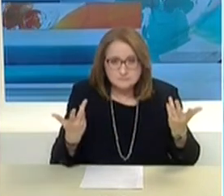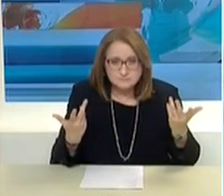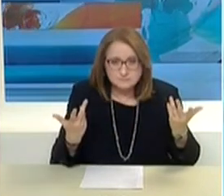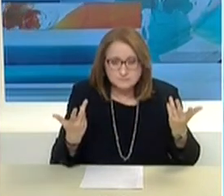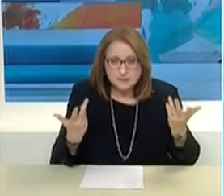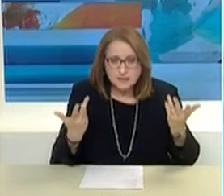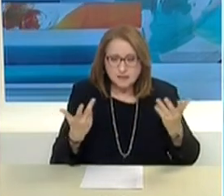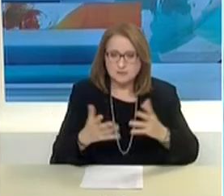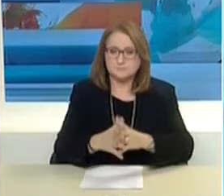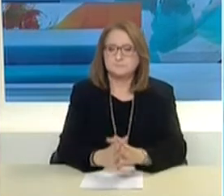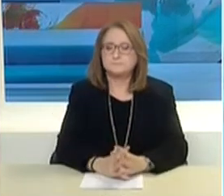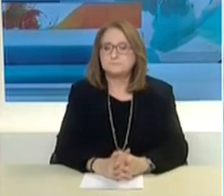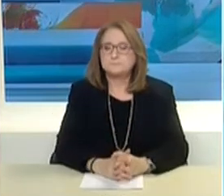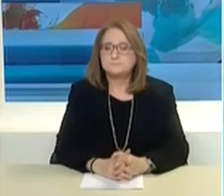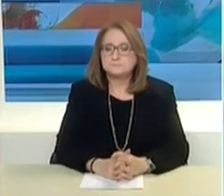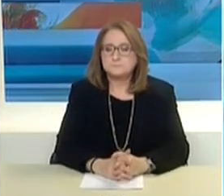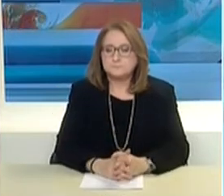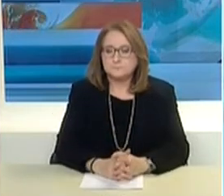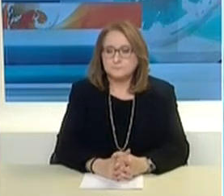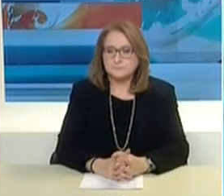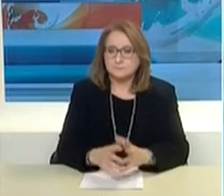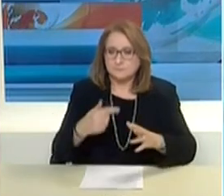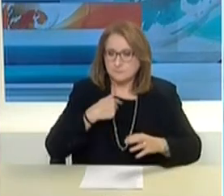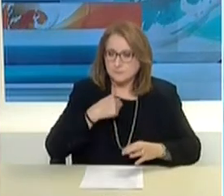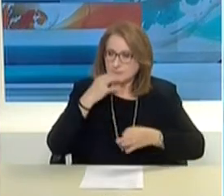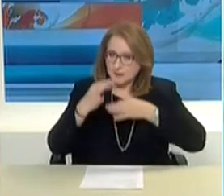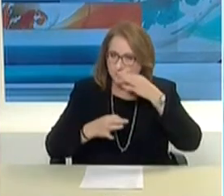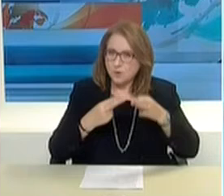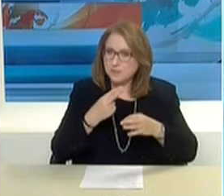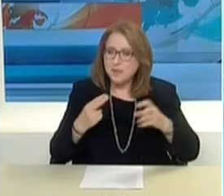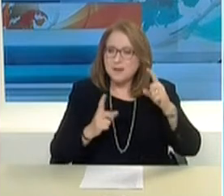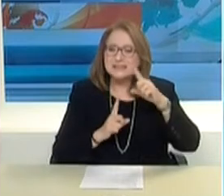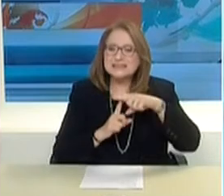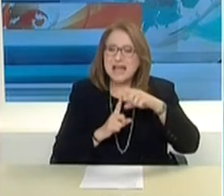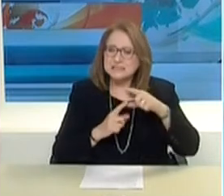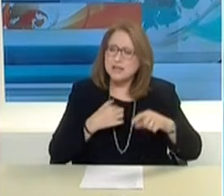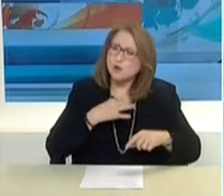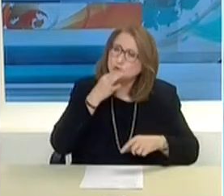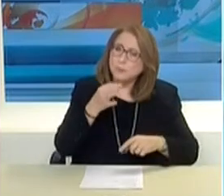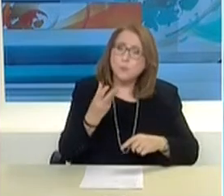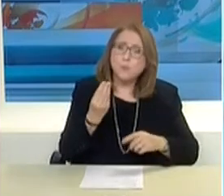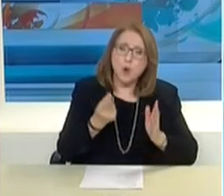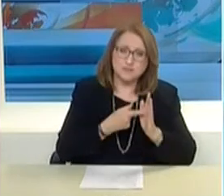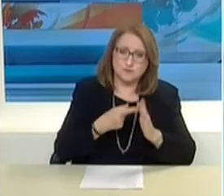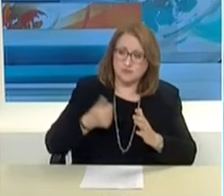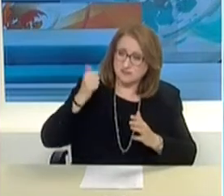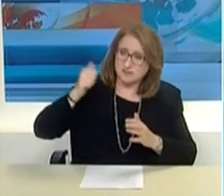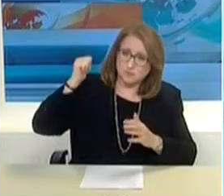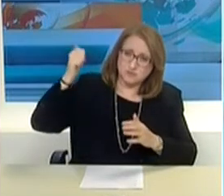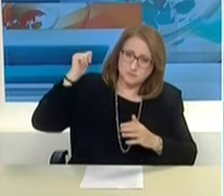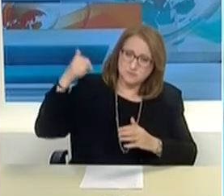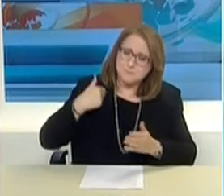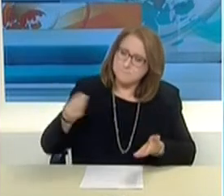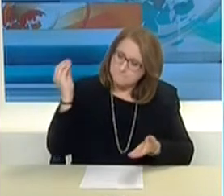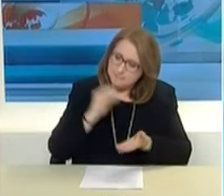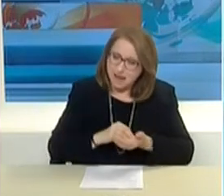κύριο Κοντοζαμάνη. Ευχαριστώ πάρα πολύ. Να τοποθετηθώ για τα τεστ, αν και έχω τοποθετηθεί επανειλημμένα τις τελευταίες μέρες, άλλη